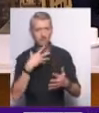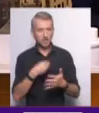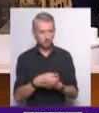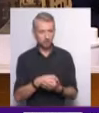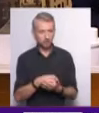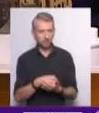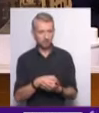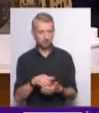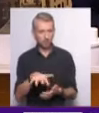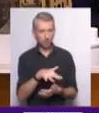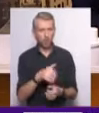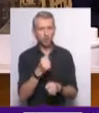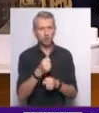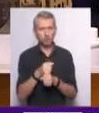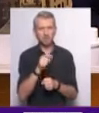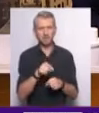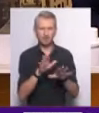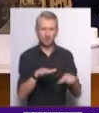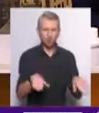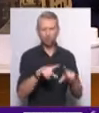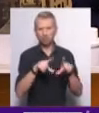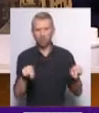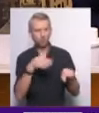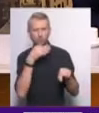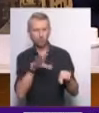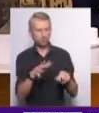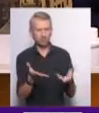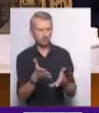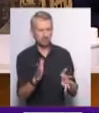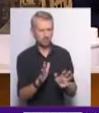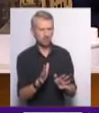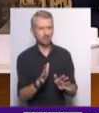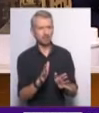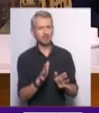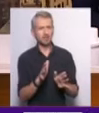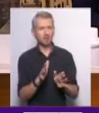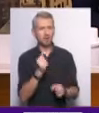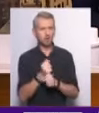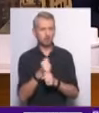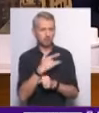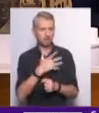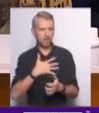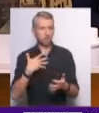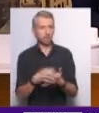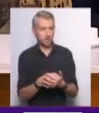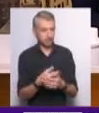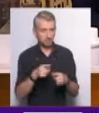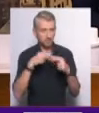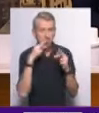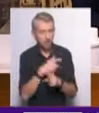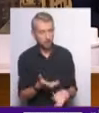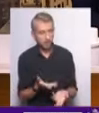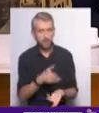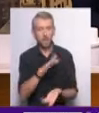і зробили цей садочок, чи школу, чи будь-який елемент освіти, як приватну власність. Угу. А це неправильно.